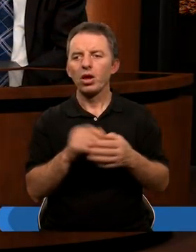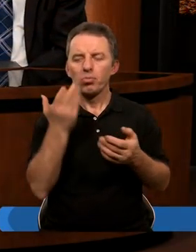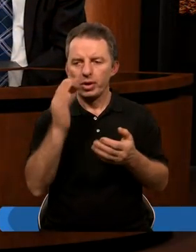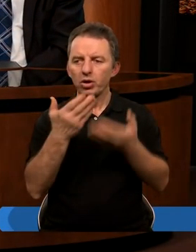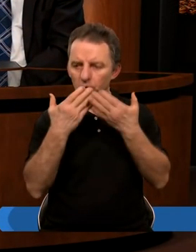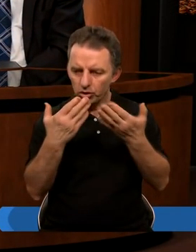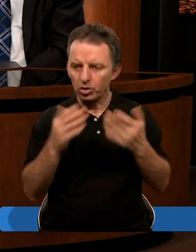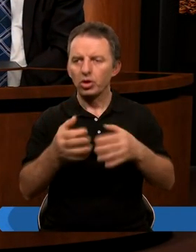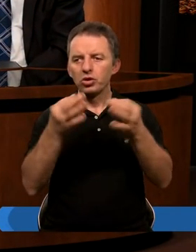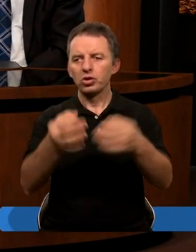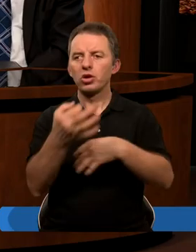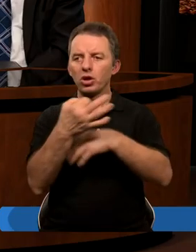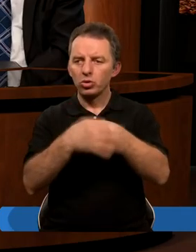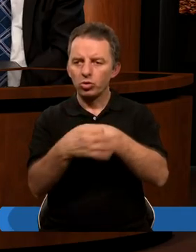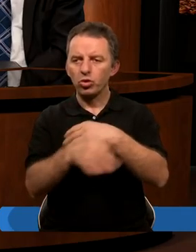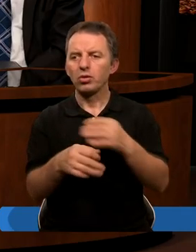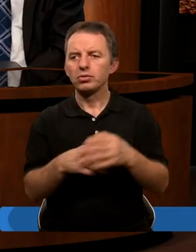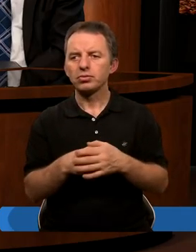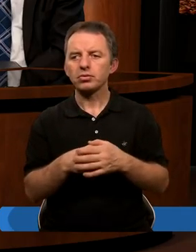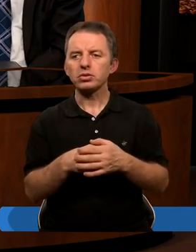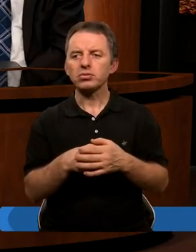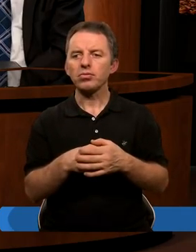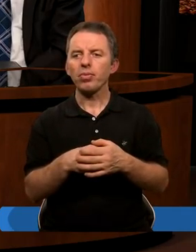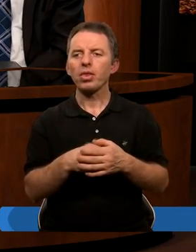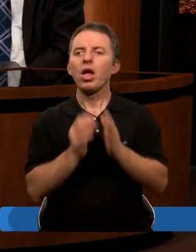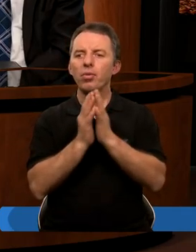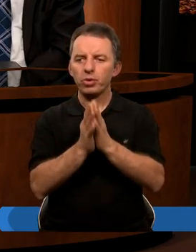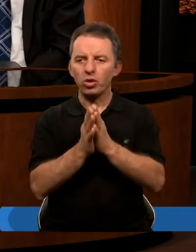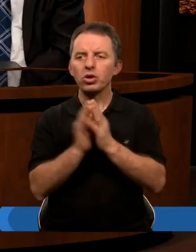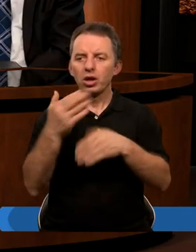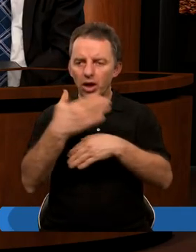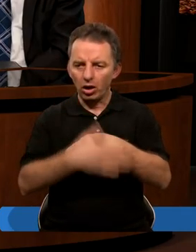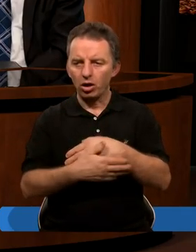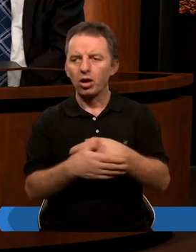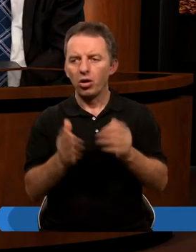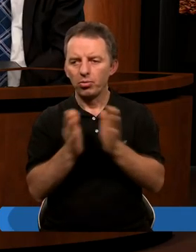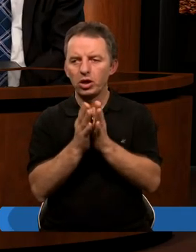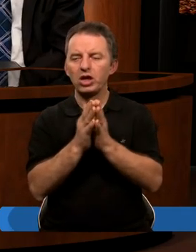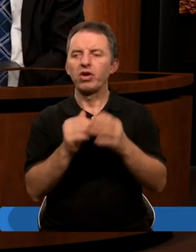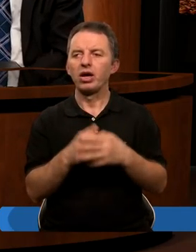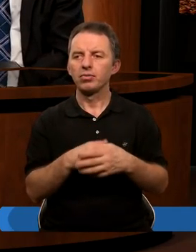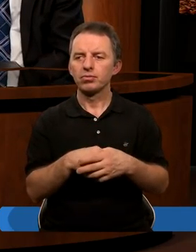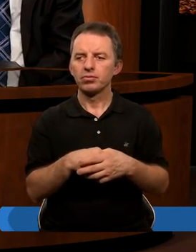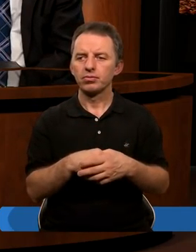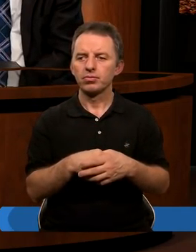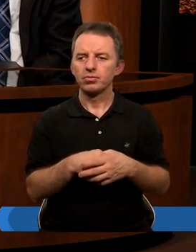dziękuję za dzisiejsze studium i proszę na koniec o modlitwę.